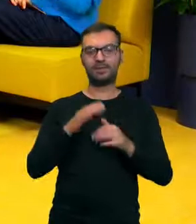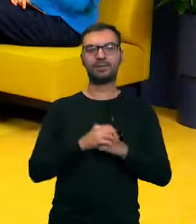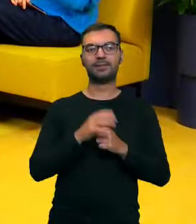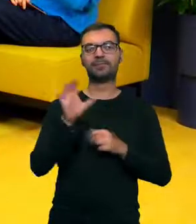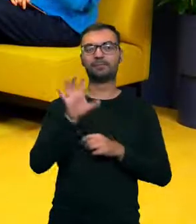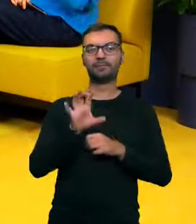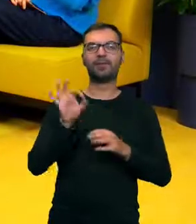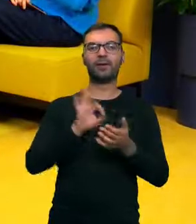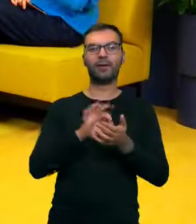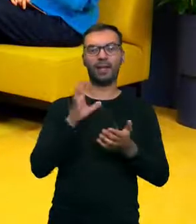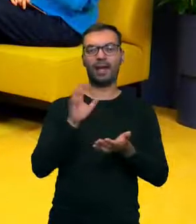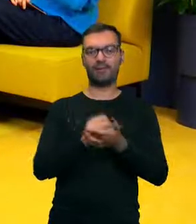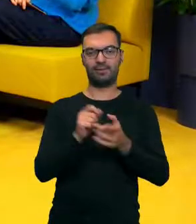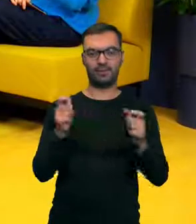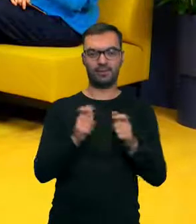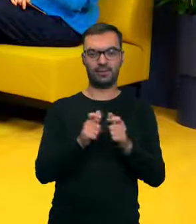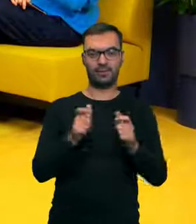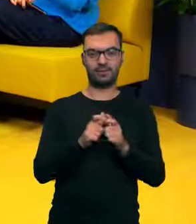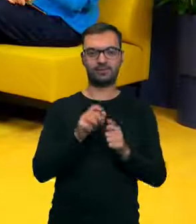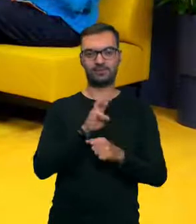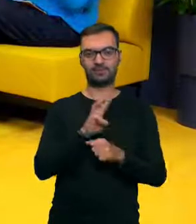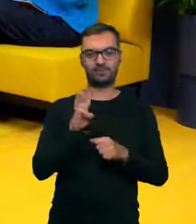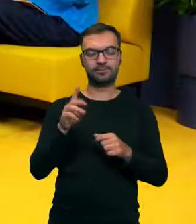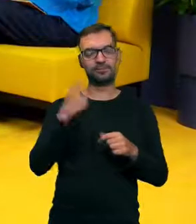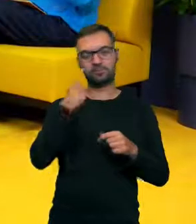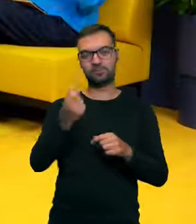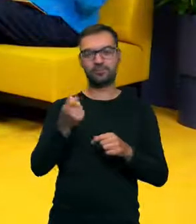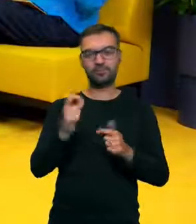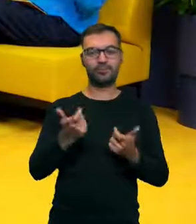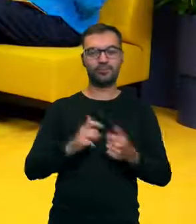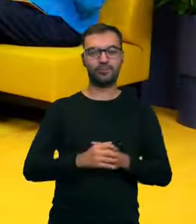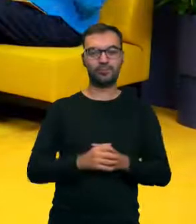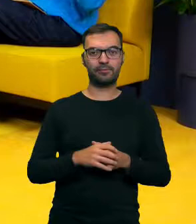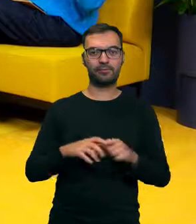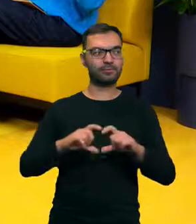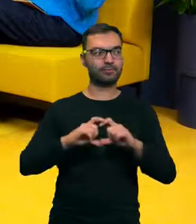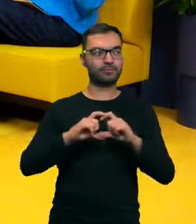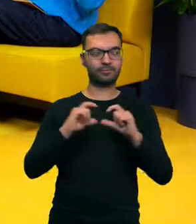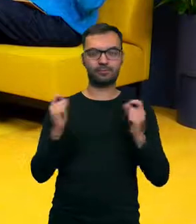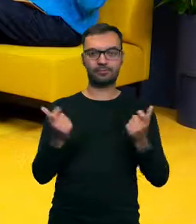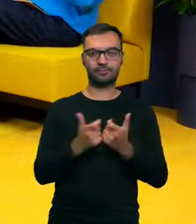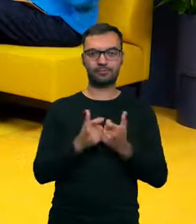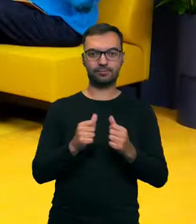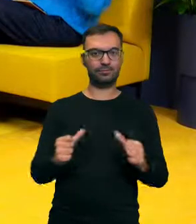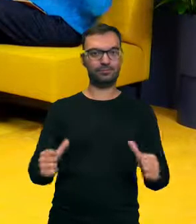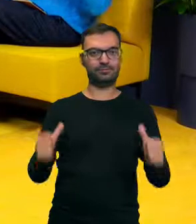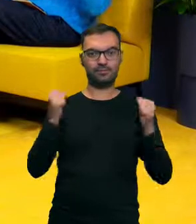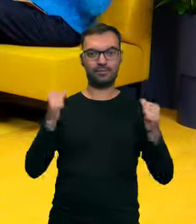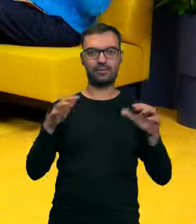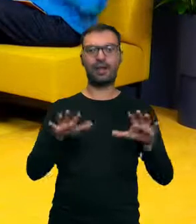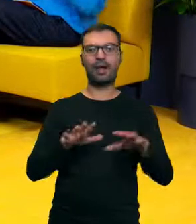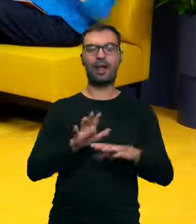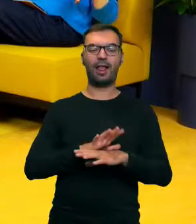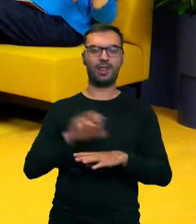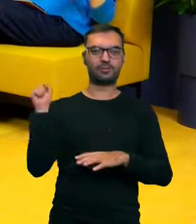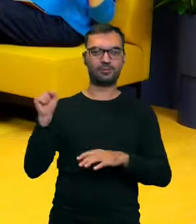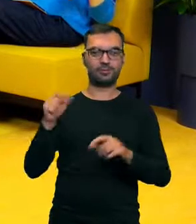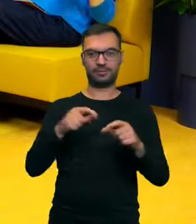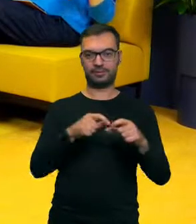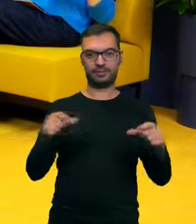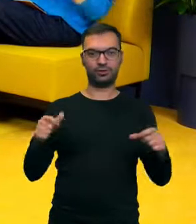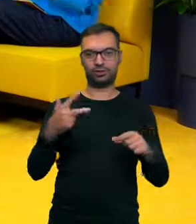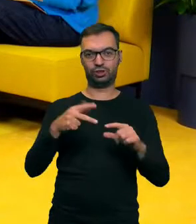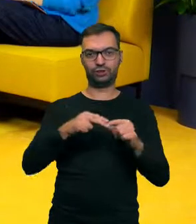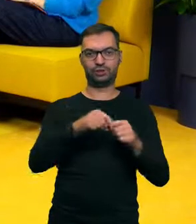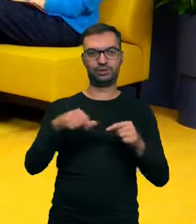kiedy rezerwowałam bilet na stronie internetowej, to zobaczyłam, że cały tył sali, trzy rzędy ostatnie są